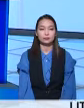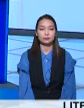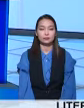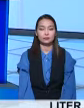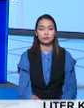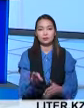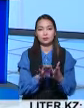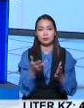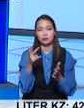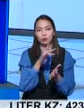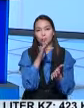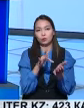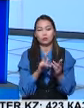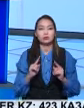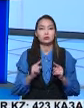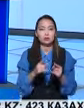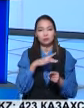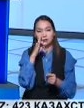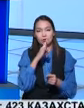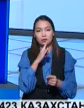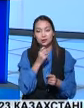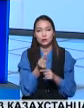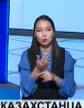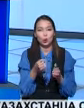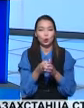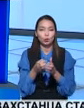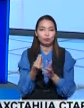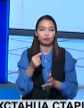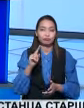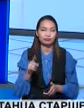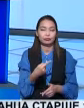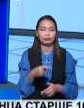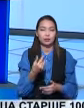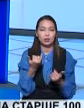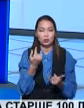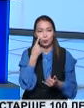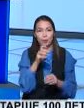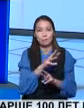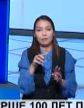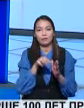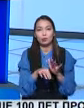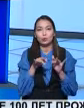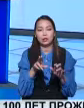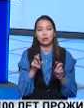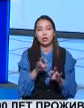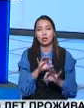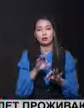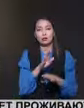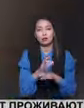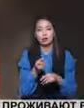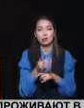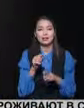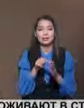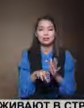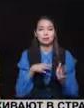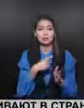Сразу в трех городах Казахстана задержали несколько группировок вымогателей. Об этом сообщили в Министерстве внутренних дел. Как рассказали в ведомстве, некоторые из них